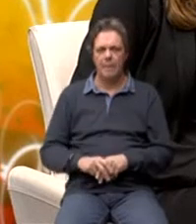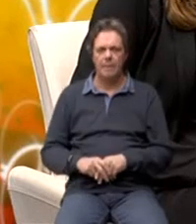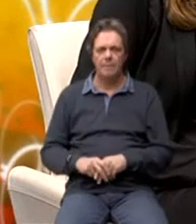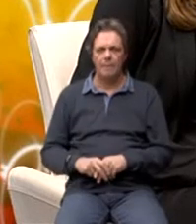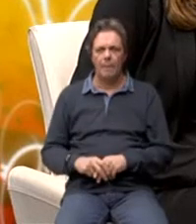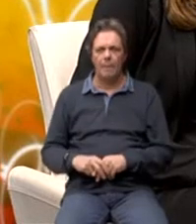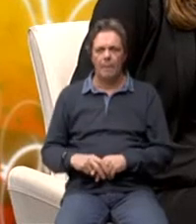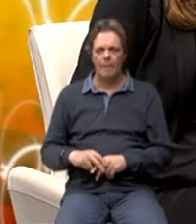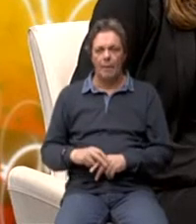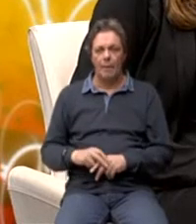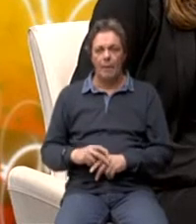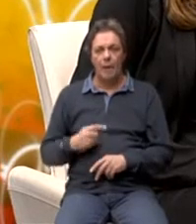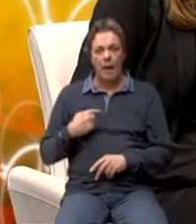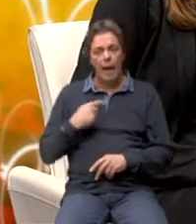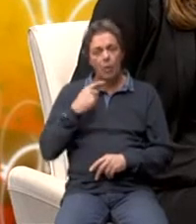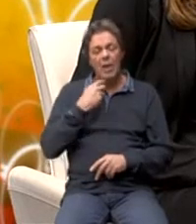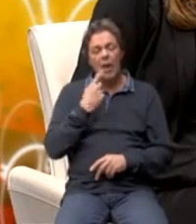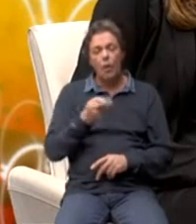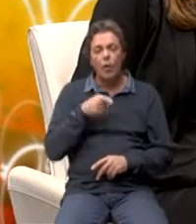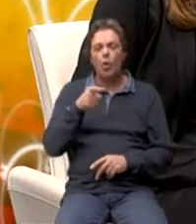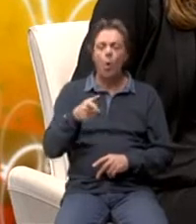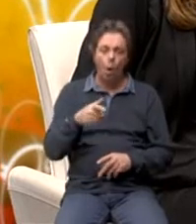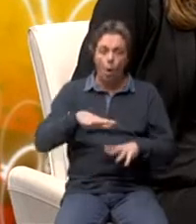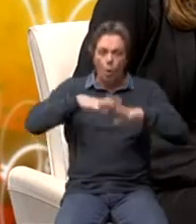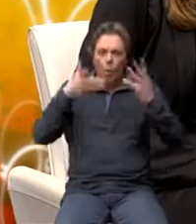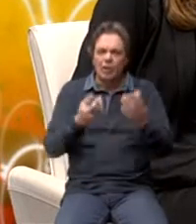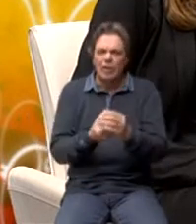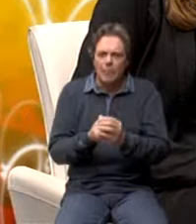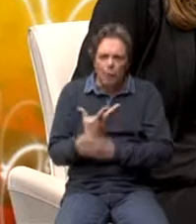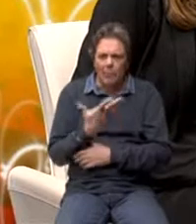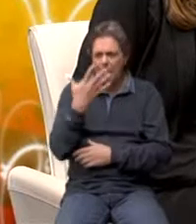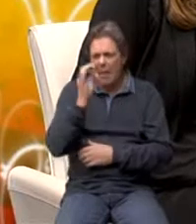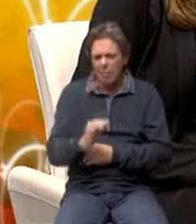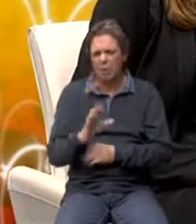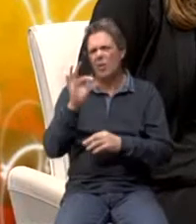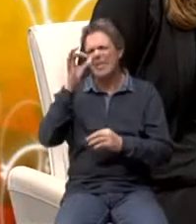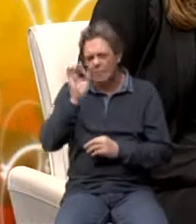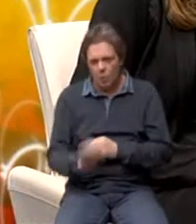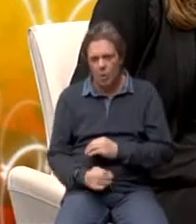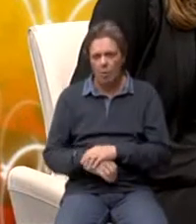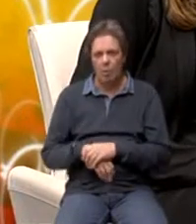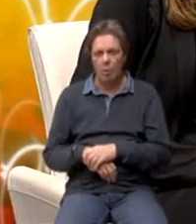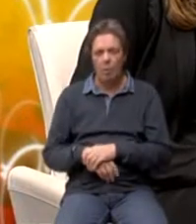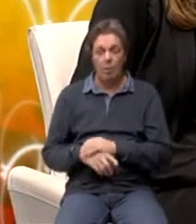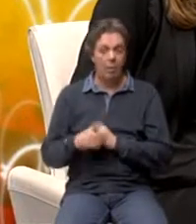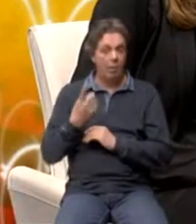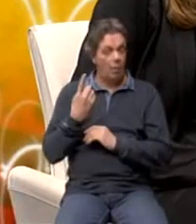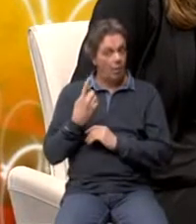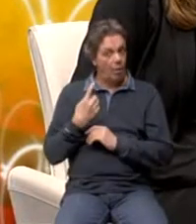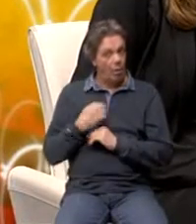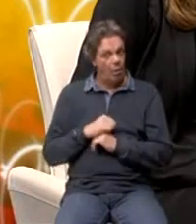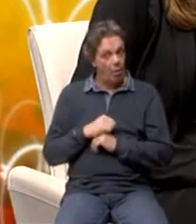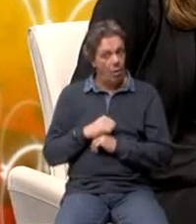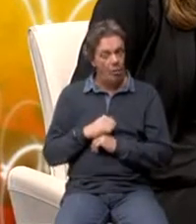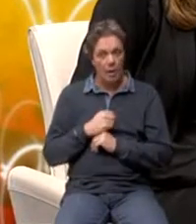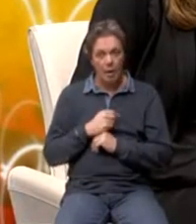Definitivno na analizi. Ako se govori o količini tih proizvoda, koliko je 5%, 10% i tako dalje, onda je,